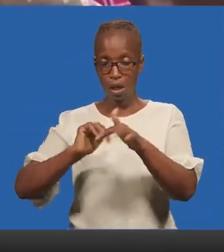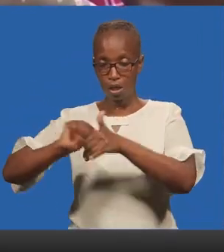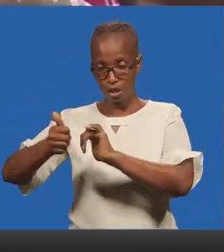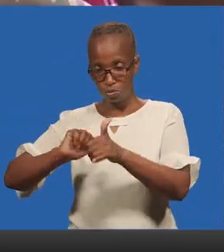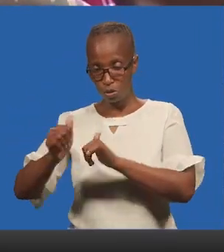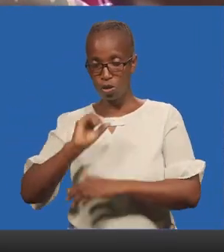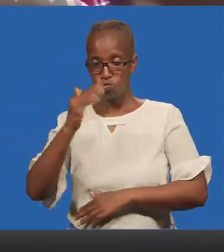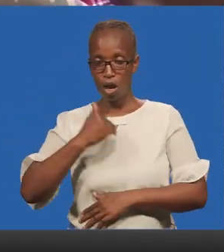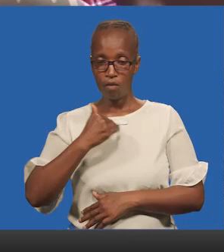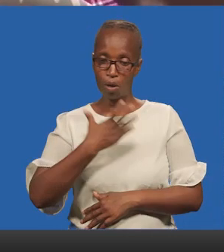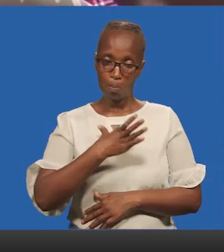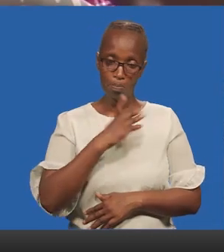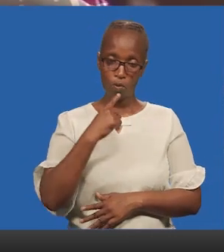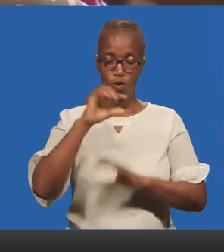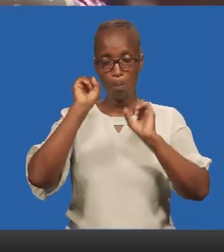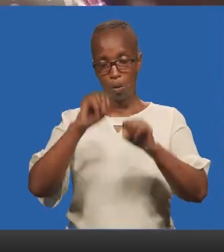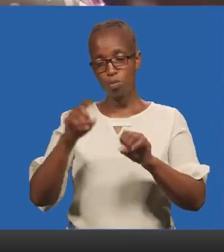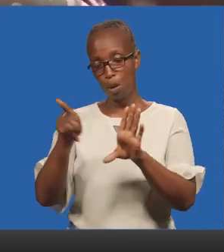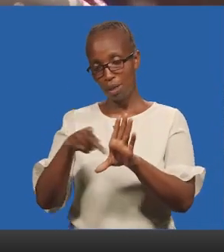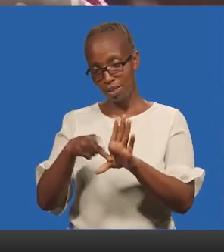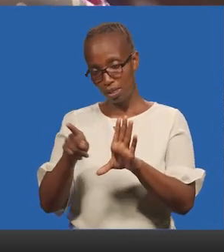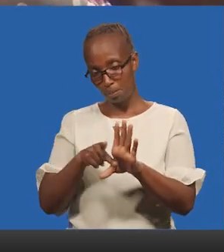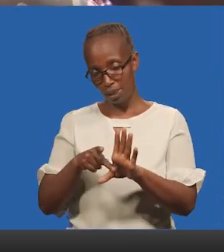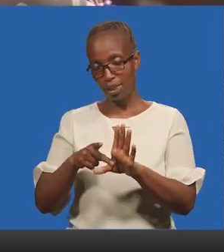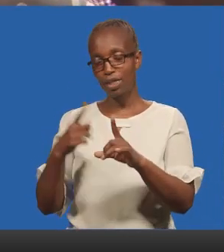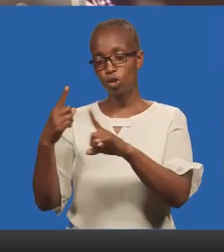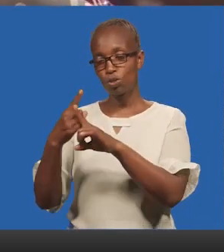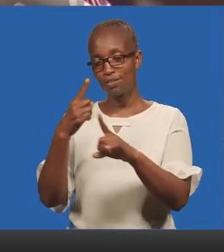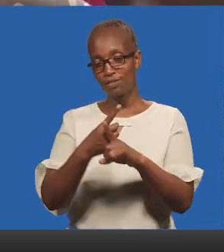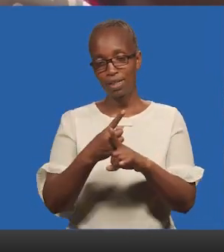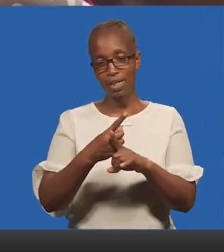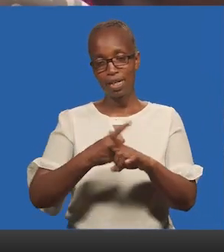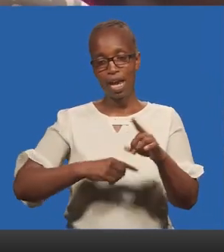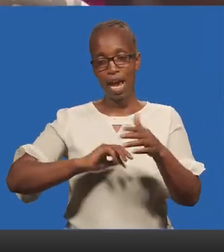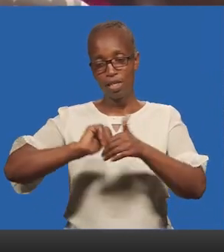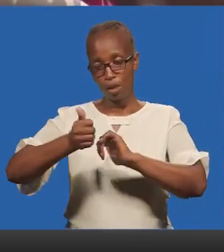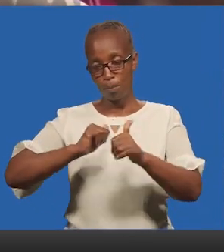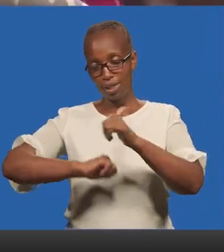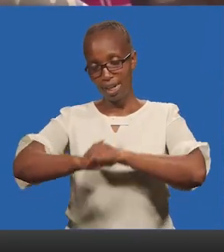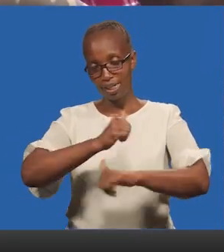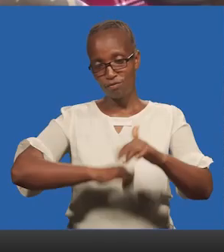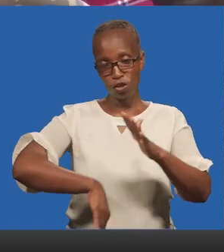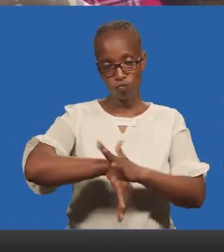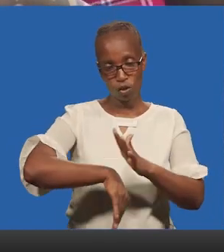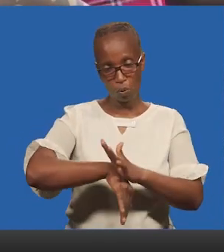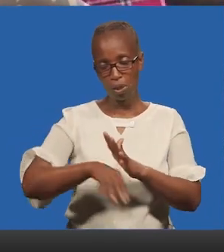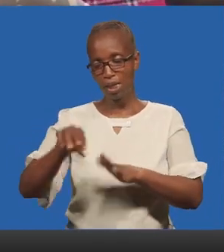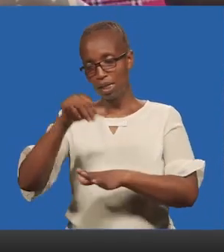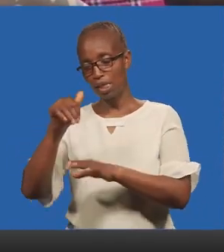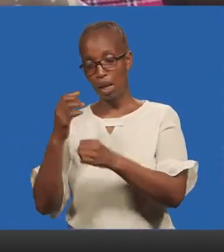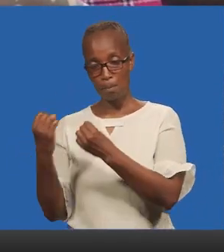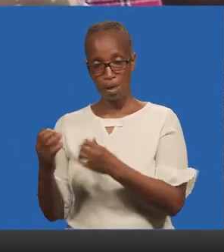kuiruka, wanaweza kucheza mpira wa volleyball, wanaweza kucheza rugby, wanaweza kucheza mpira pia mguu. Ni